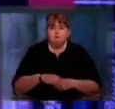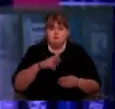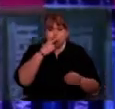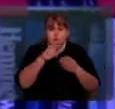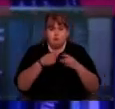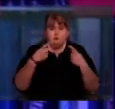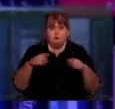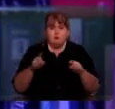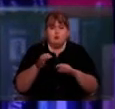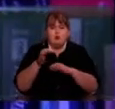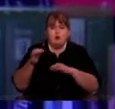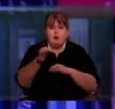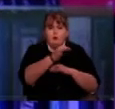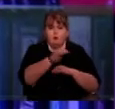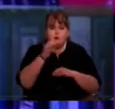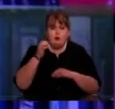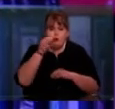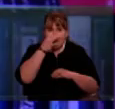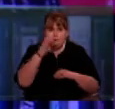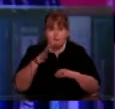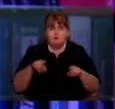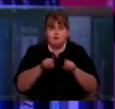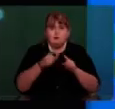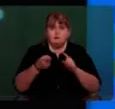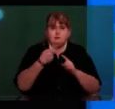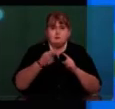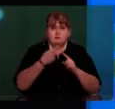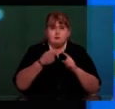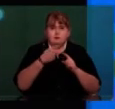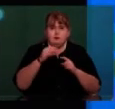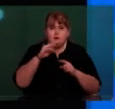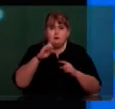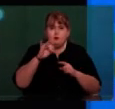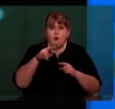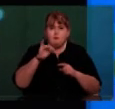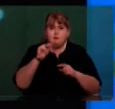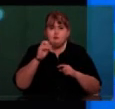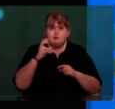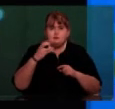Рассмотрим другие регионы Африки, так называемую тропическую Африку.